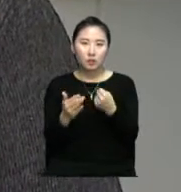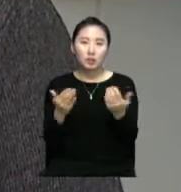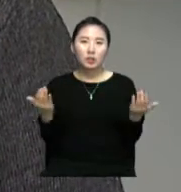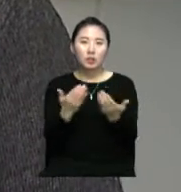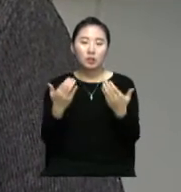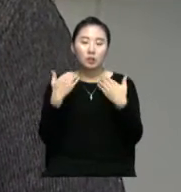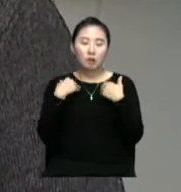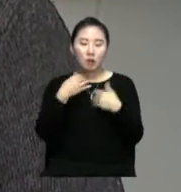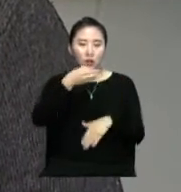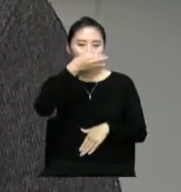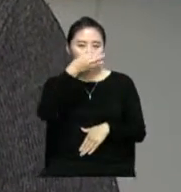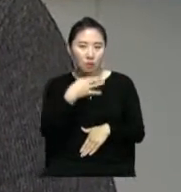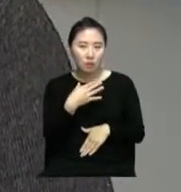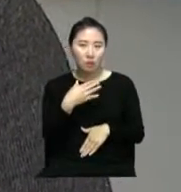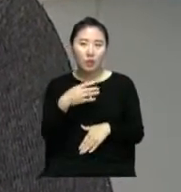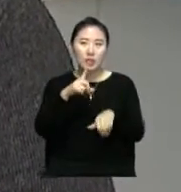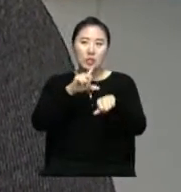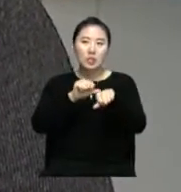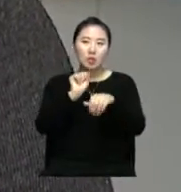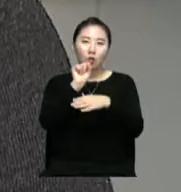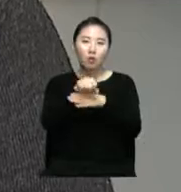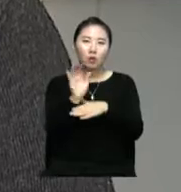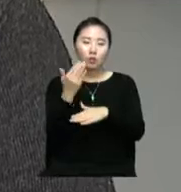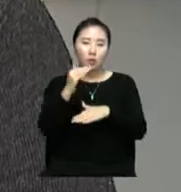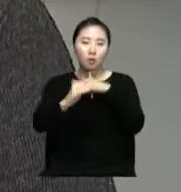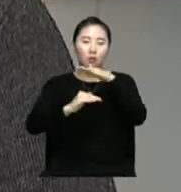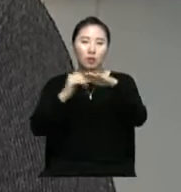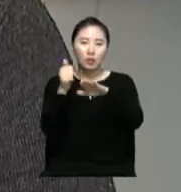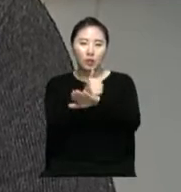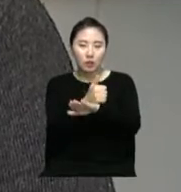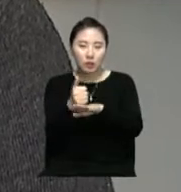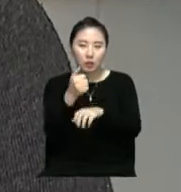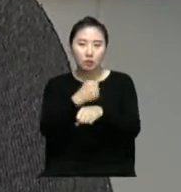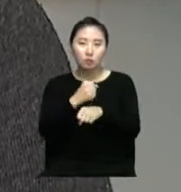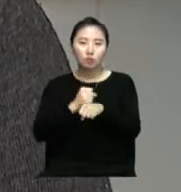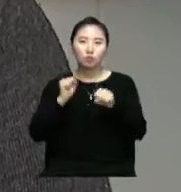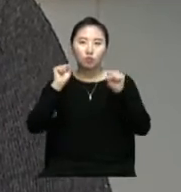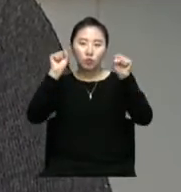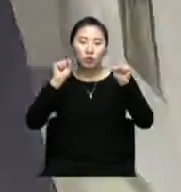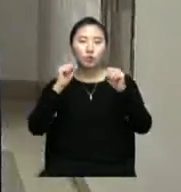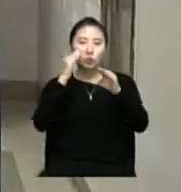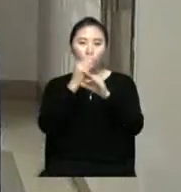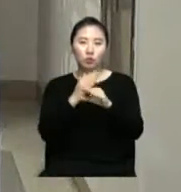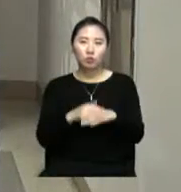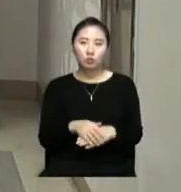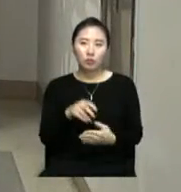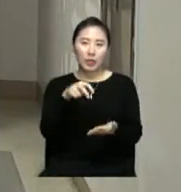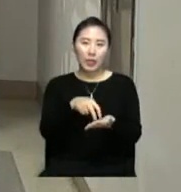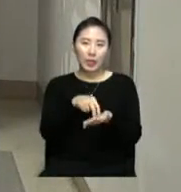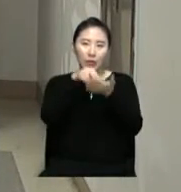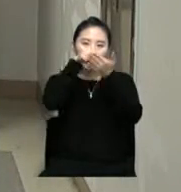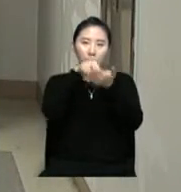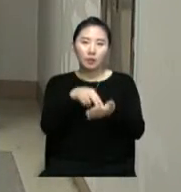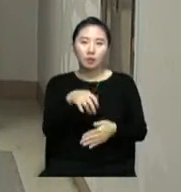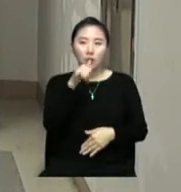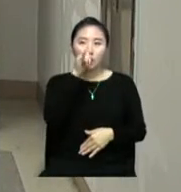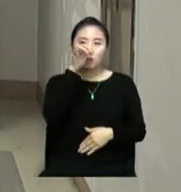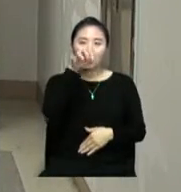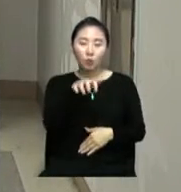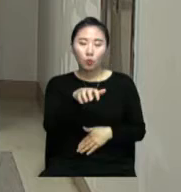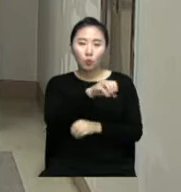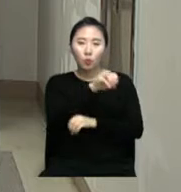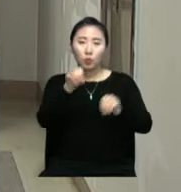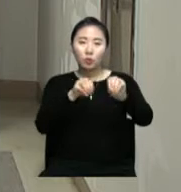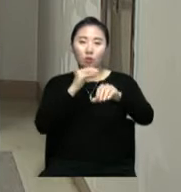좀 힘들거나 좀 틈이 생길 때마다 계단을 왔다 갔다 하면서 운동을 좀 하고 있습니다. 엘리베이터가 있는 장소에